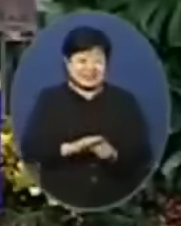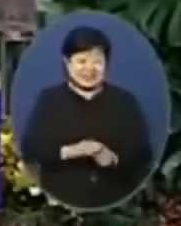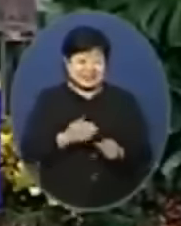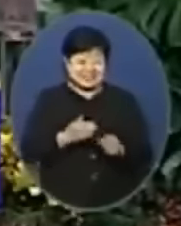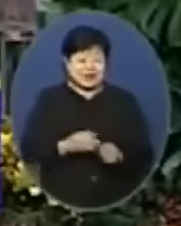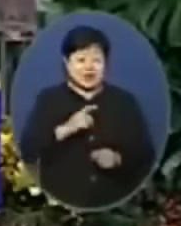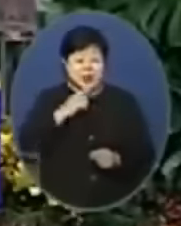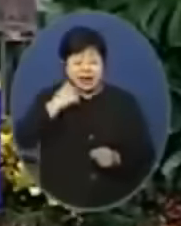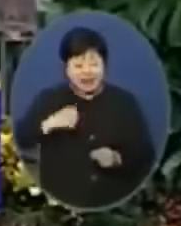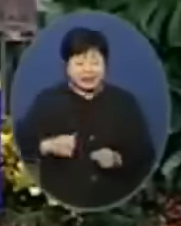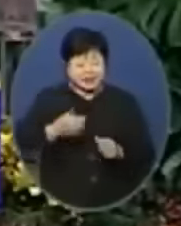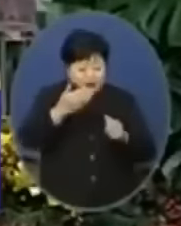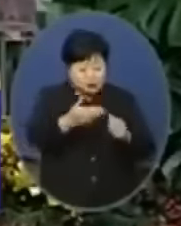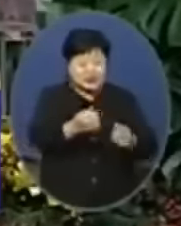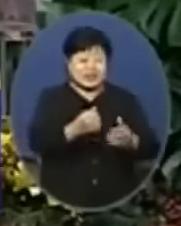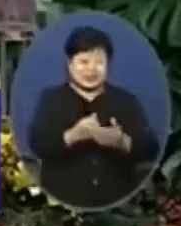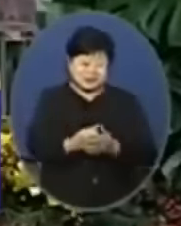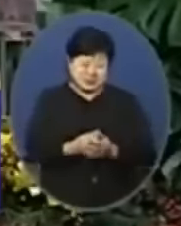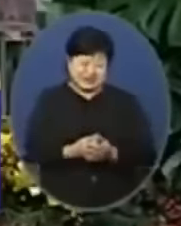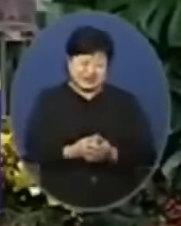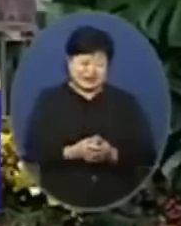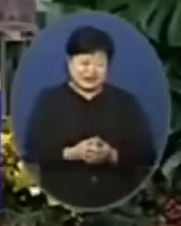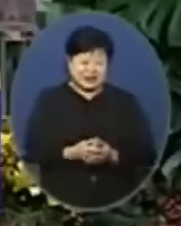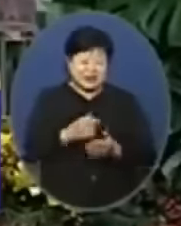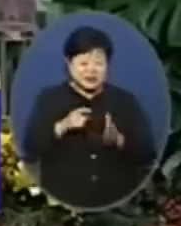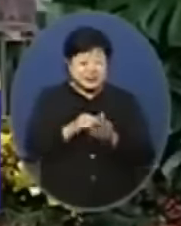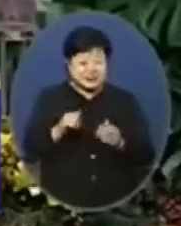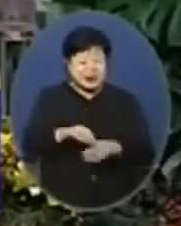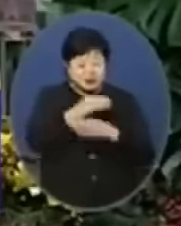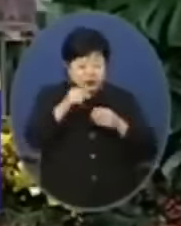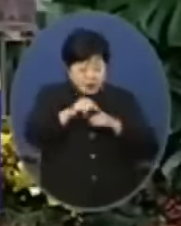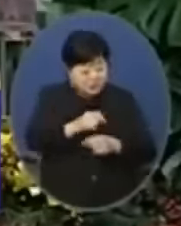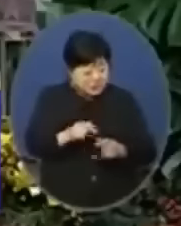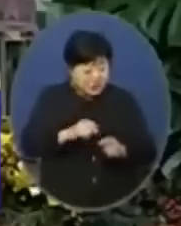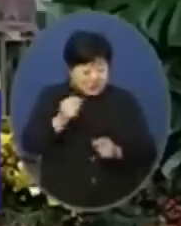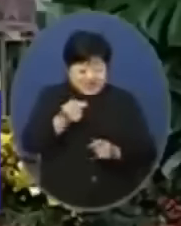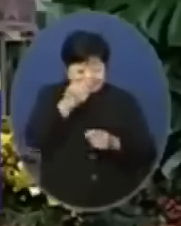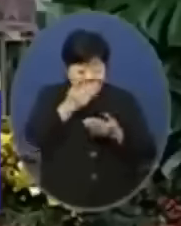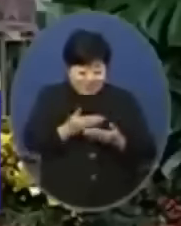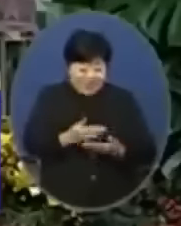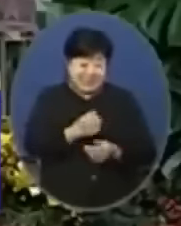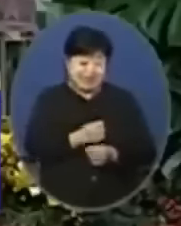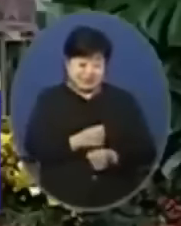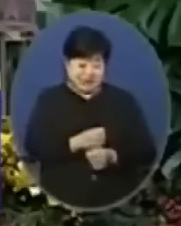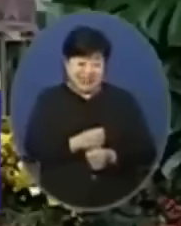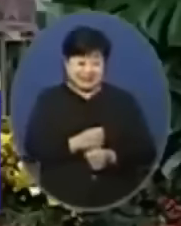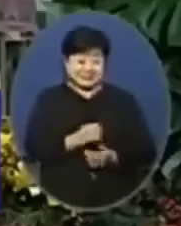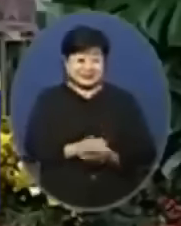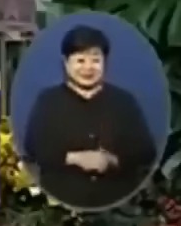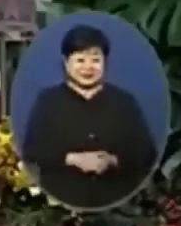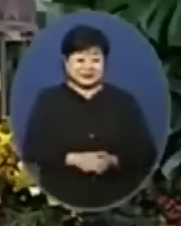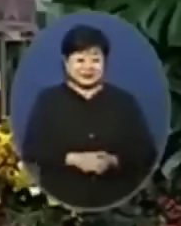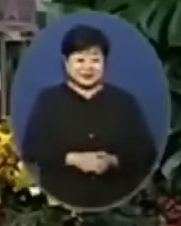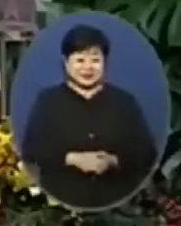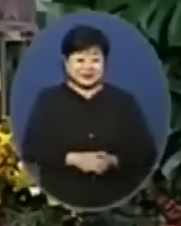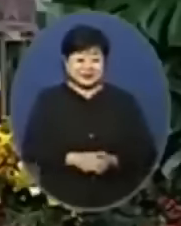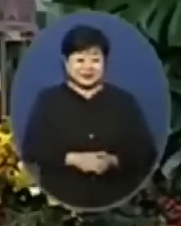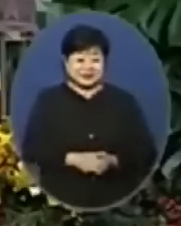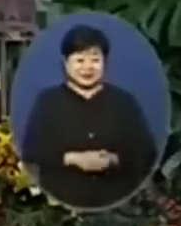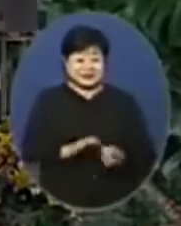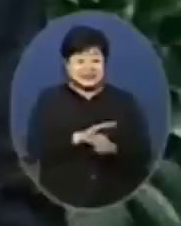사랑하사 독생자를 주셨으니 이는 그를 믿는 자마다 멸망하지 않고 영생을 얻게 하려면